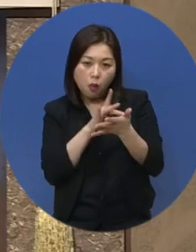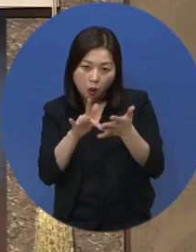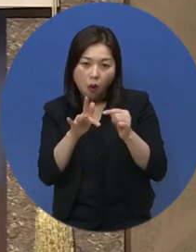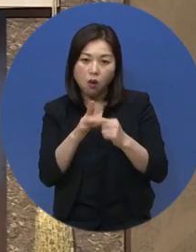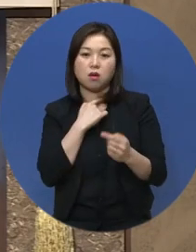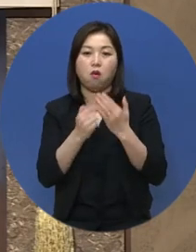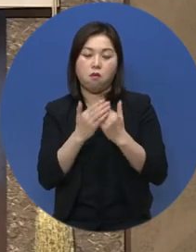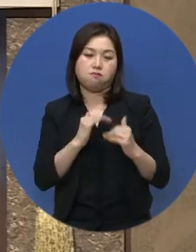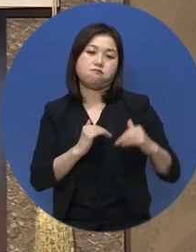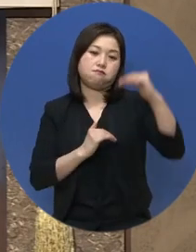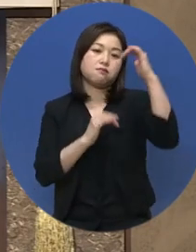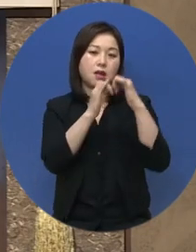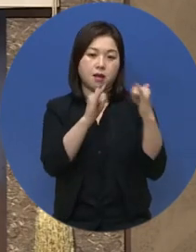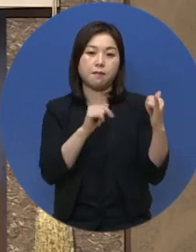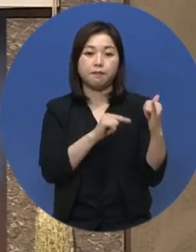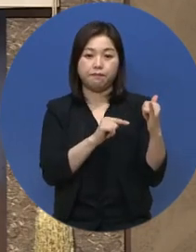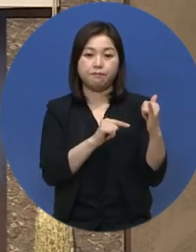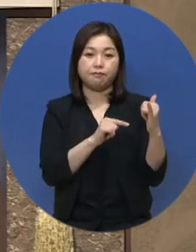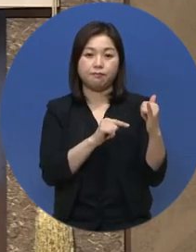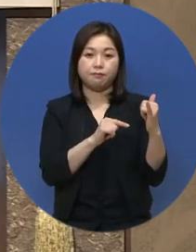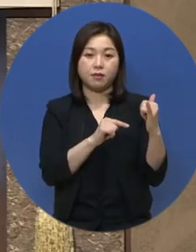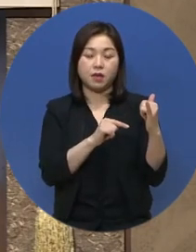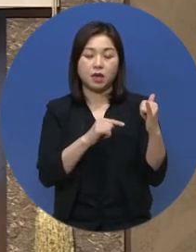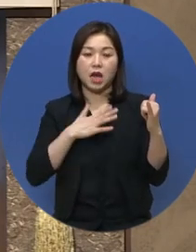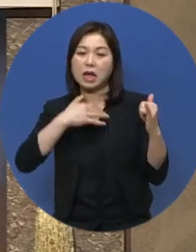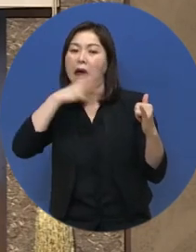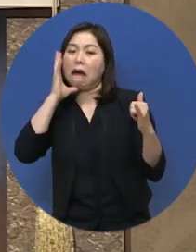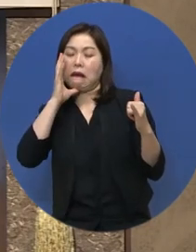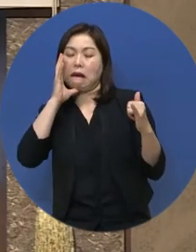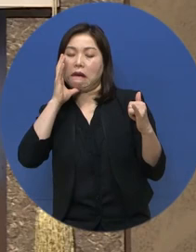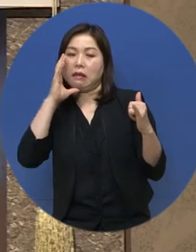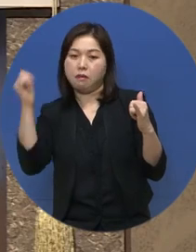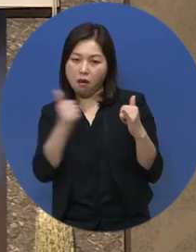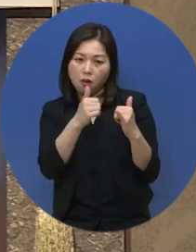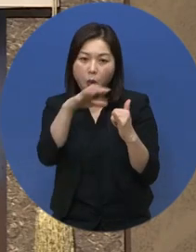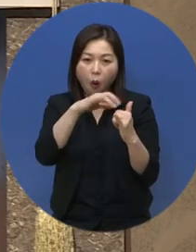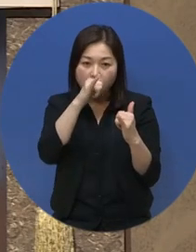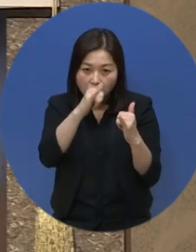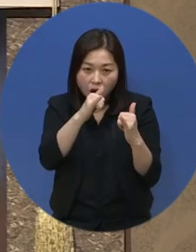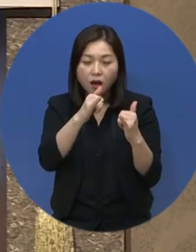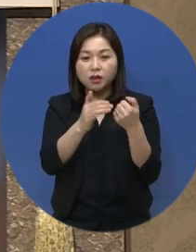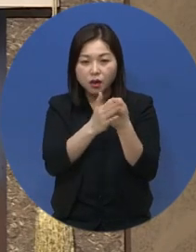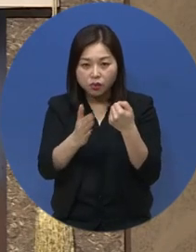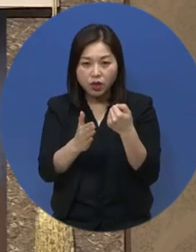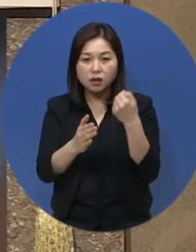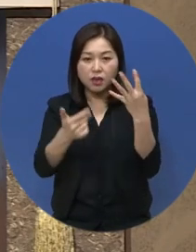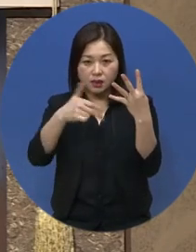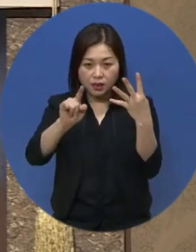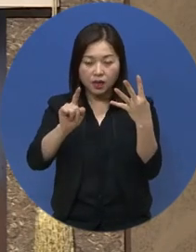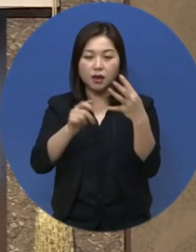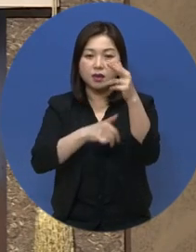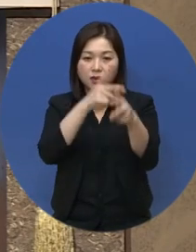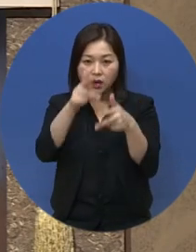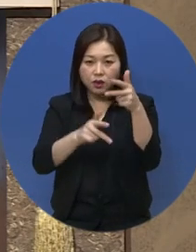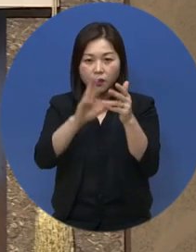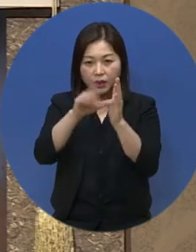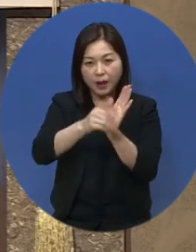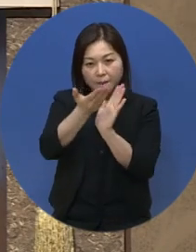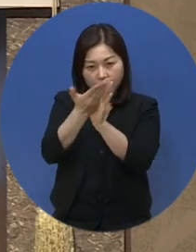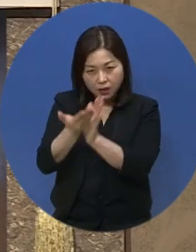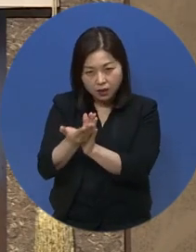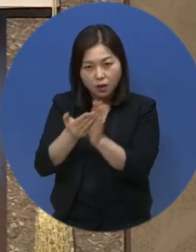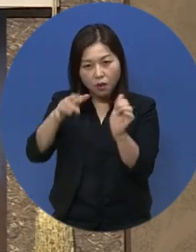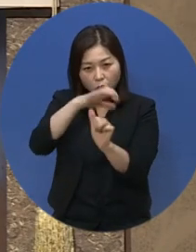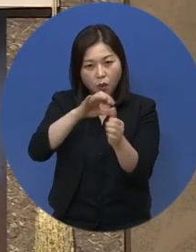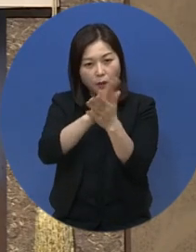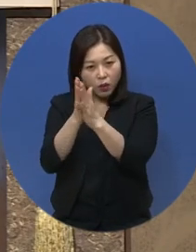해가 넘어가는 세대가 예. 이렇게 돌보고 있다 보니까 좀 4차 산업 시대에 맞는 어떤 돌봄의 변화는 어떻게 되어야